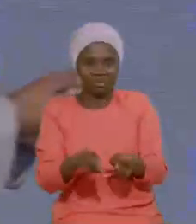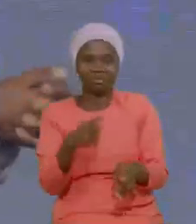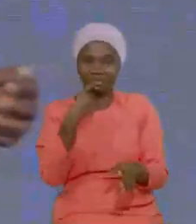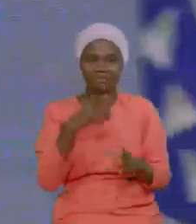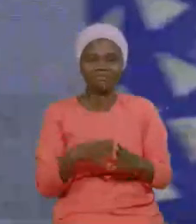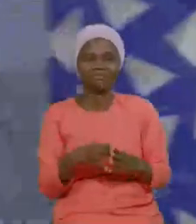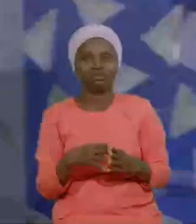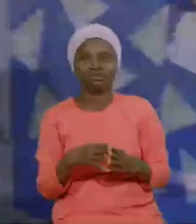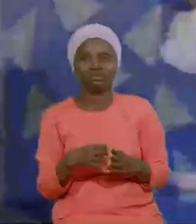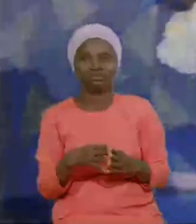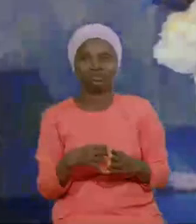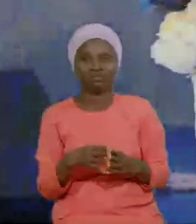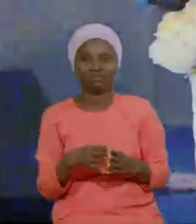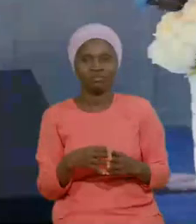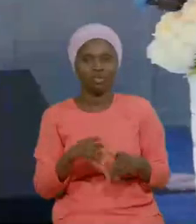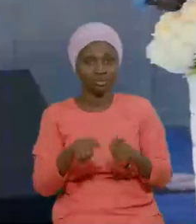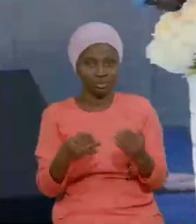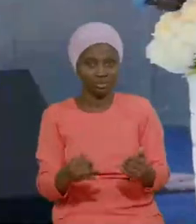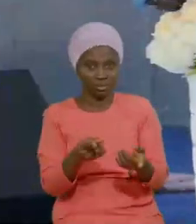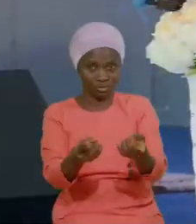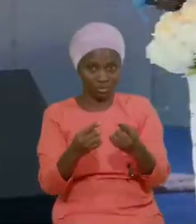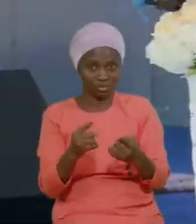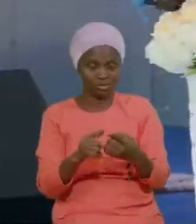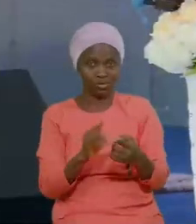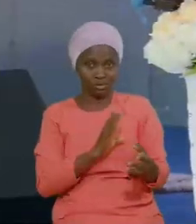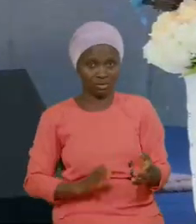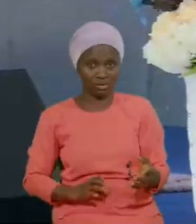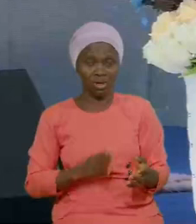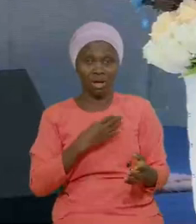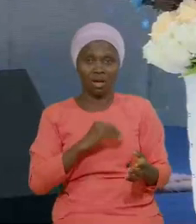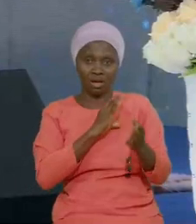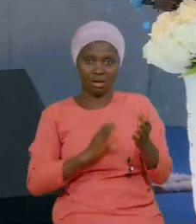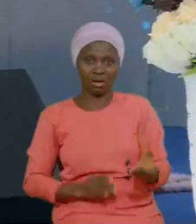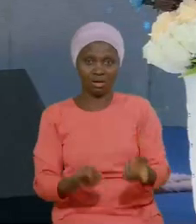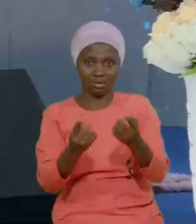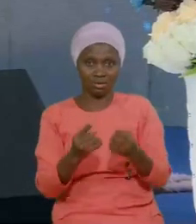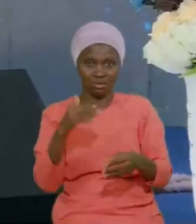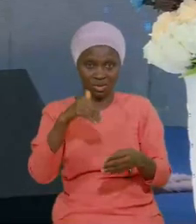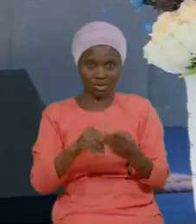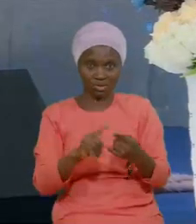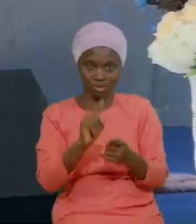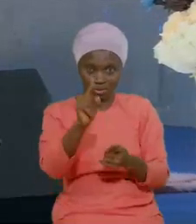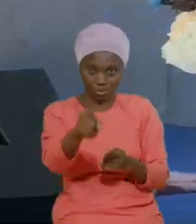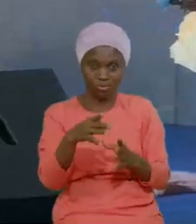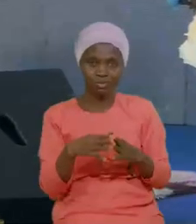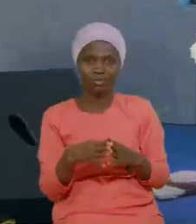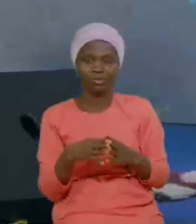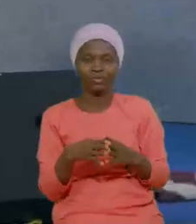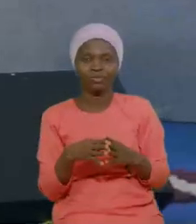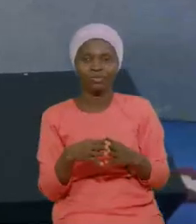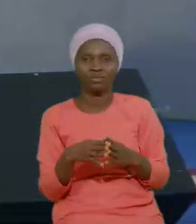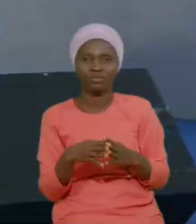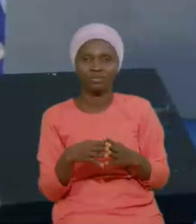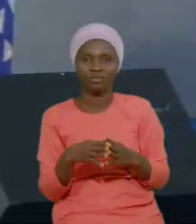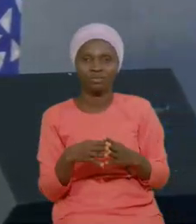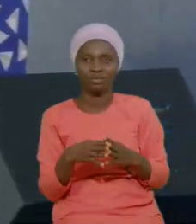Je n'ai pas de force, je n'ai pas de puissance, ancienne créature. Mais tu viens en Christ. Et Christ vient en